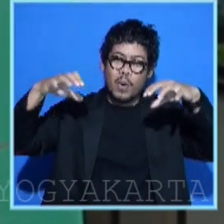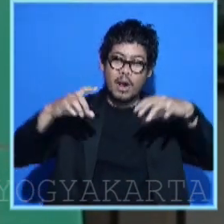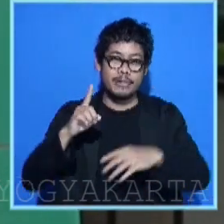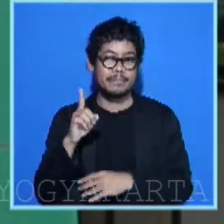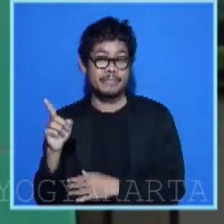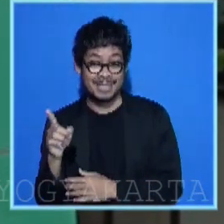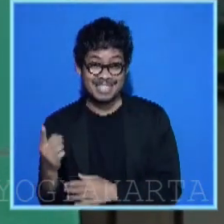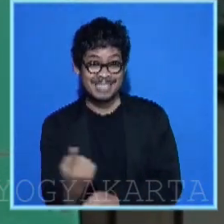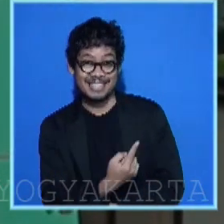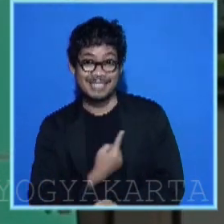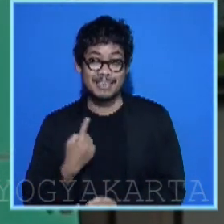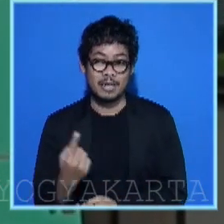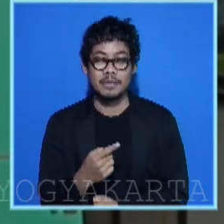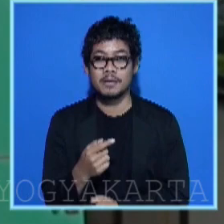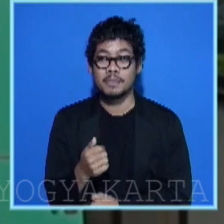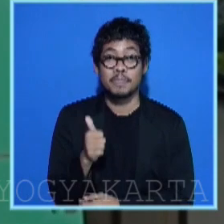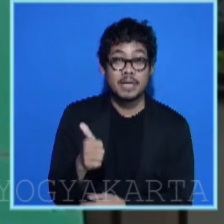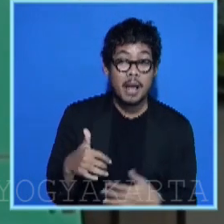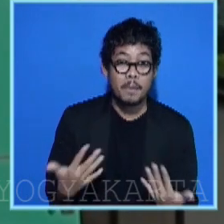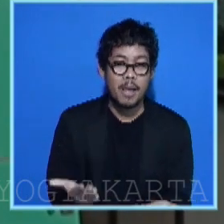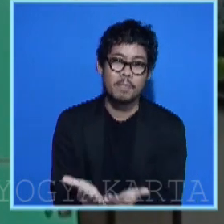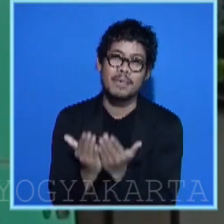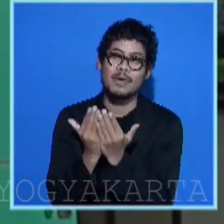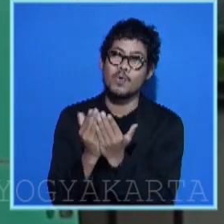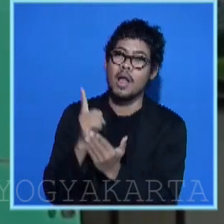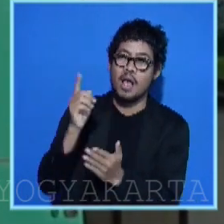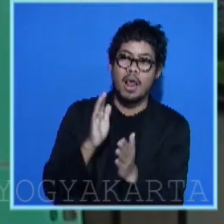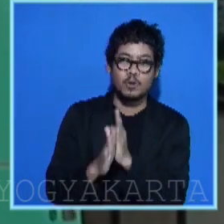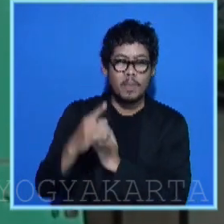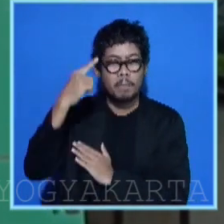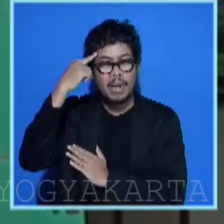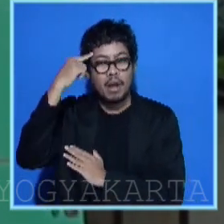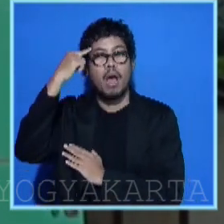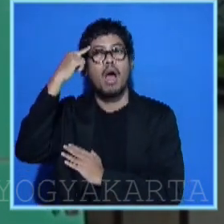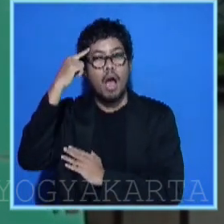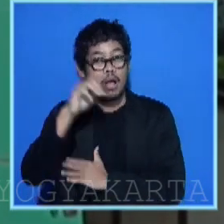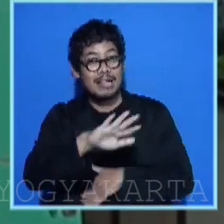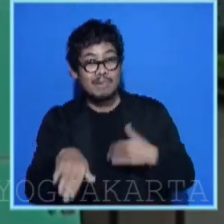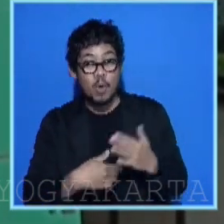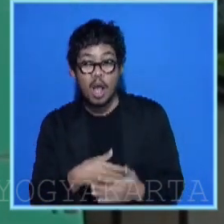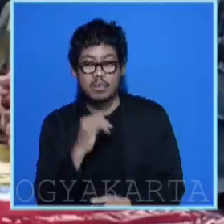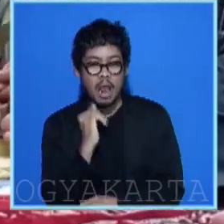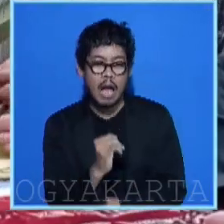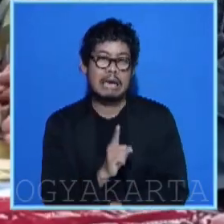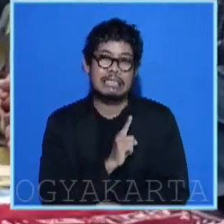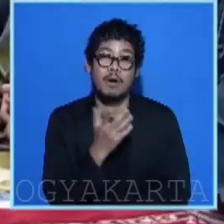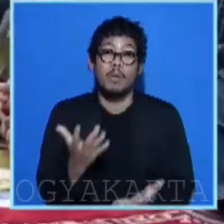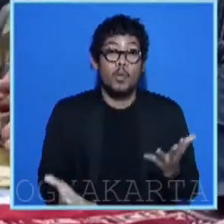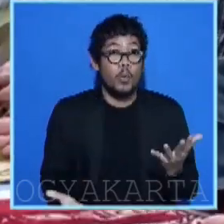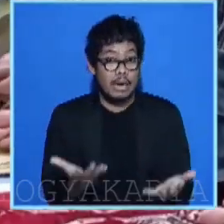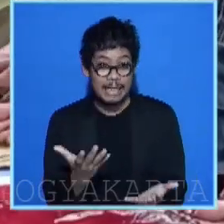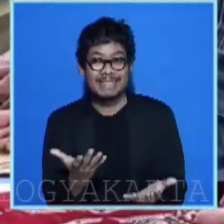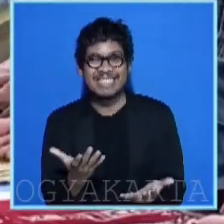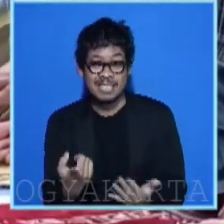bermunaj dan kita inpeki at an kita di musim kemarau